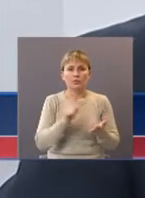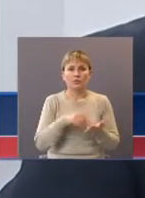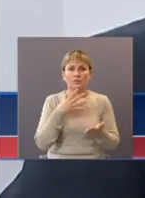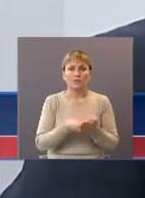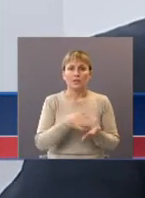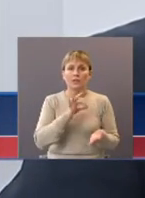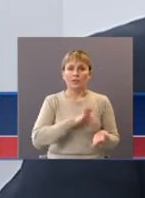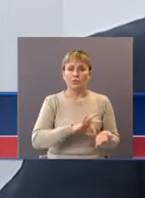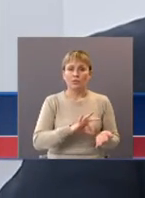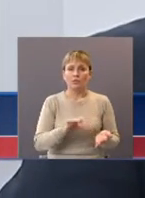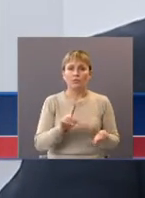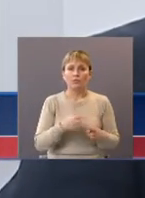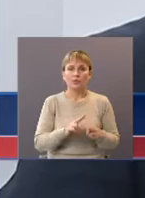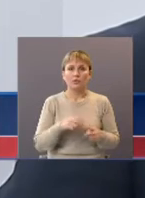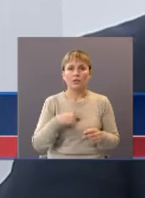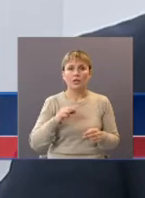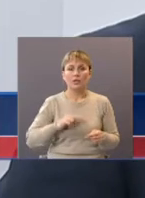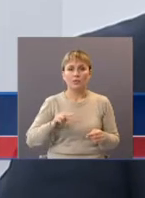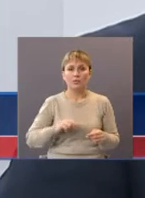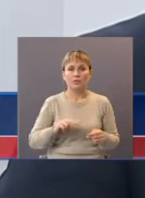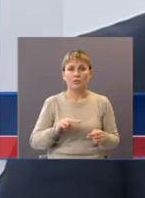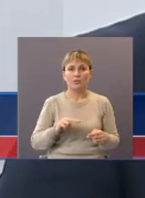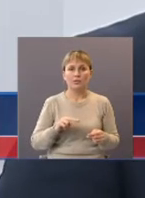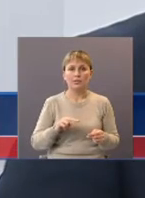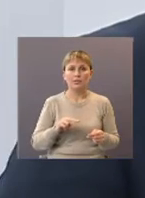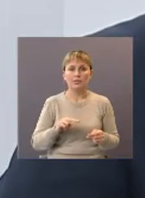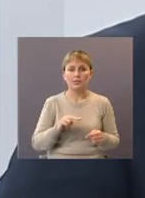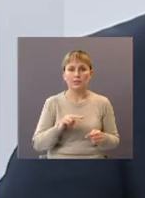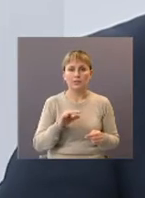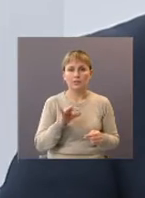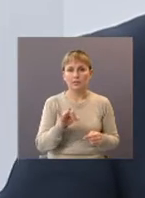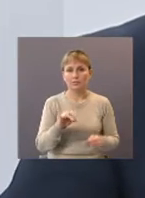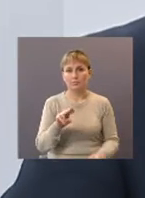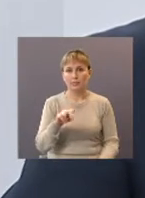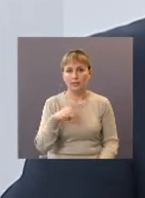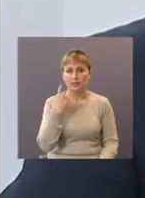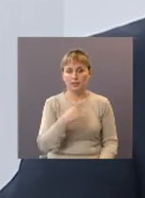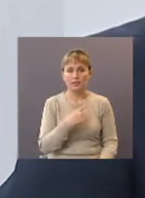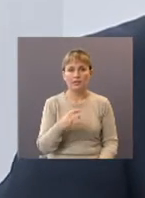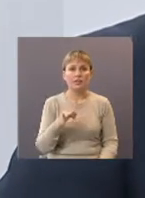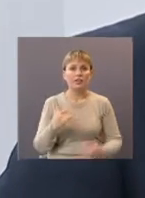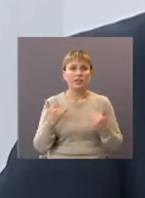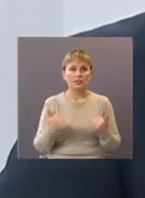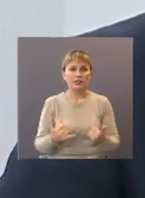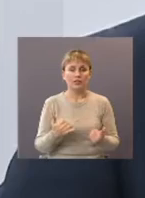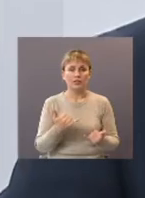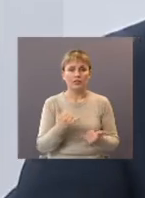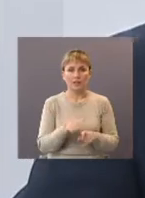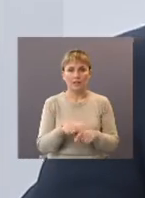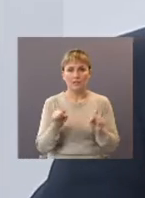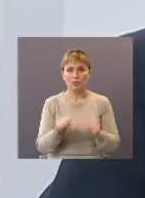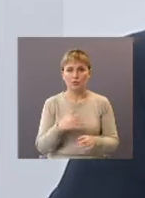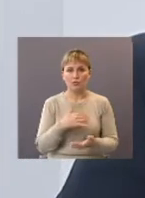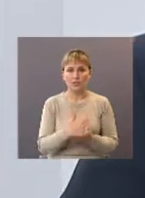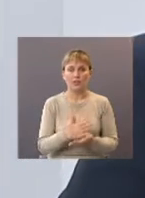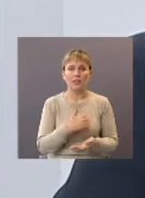доходы, так как работал не как и индивидуальный предприниматель. Сейчас такая возможность есть.